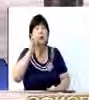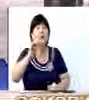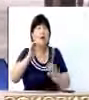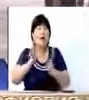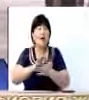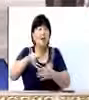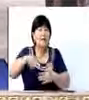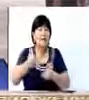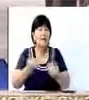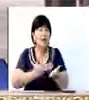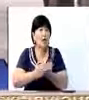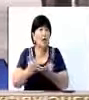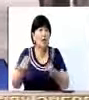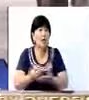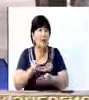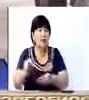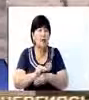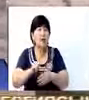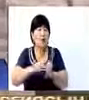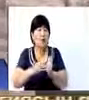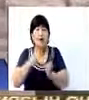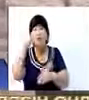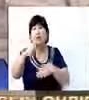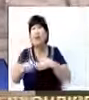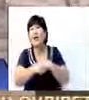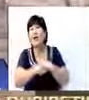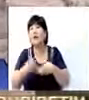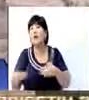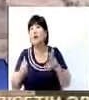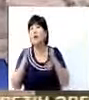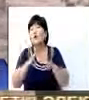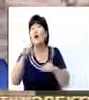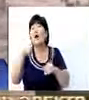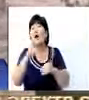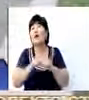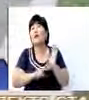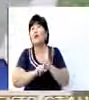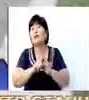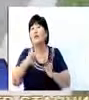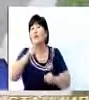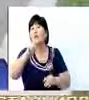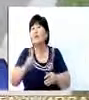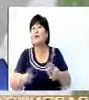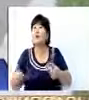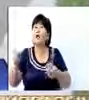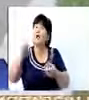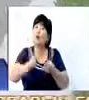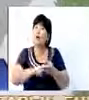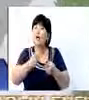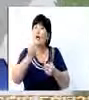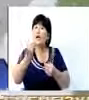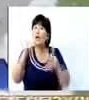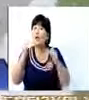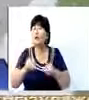канализация жүйесін қайта жаңғыртуды да көздеуде. Жыл аяғына дейін тұрғын үйлердің алғашқы легін көгілдір отынға қосу, газ тарифін